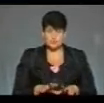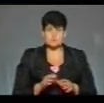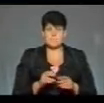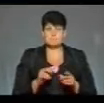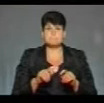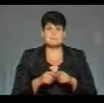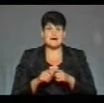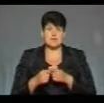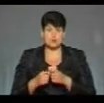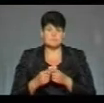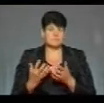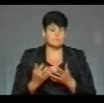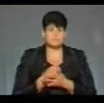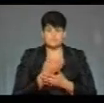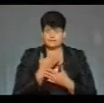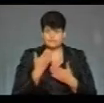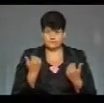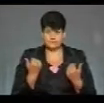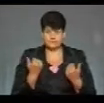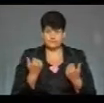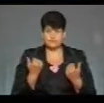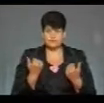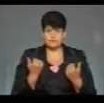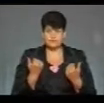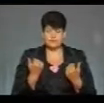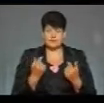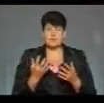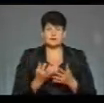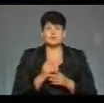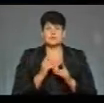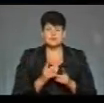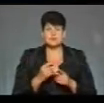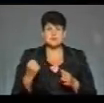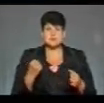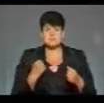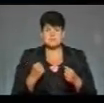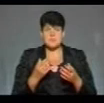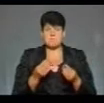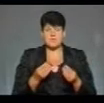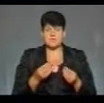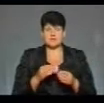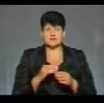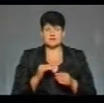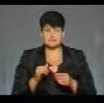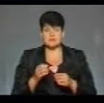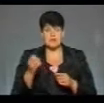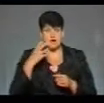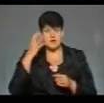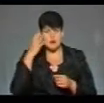Переломів не виявили. Виявили тільки забій м'яких тканин, рана на